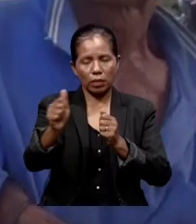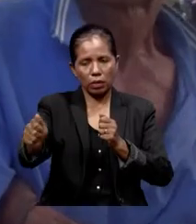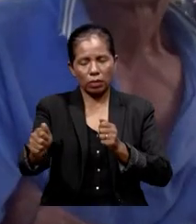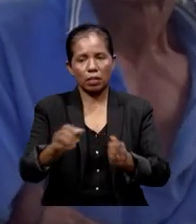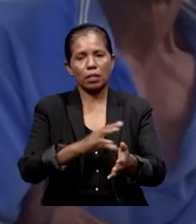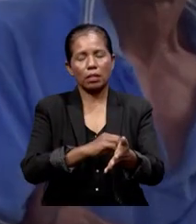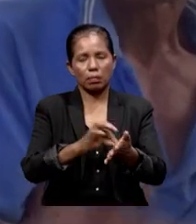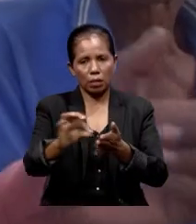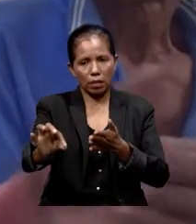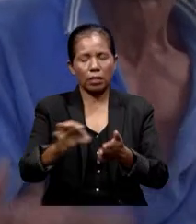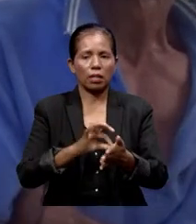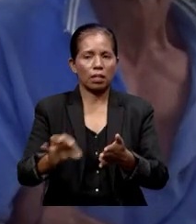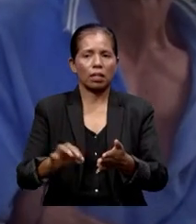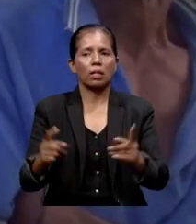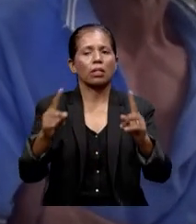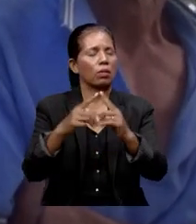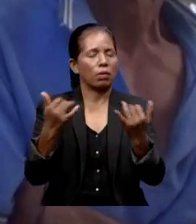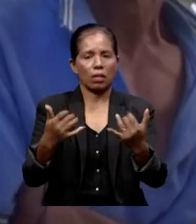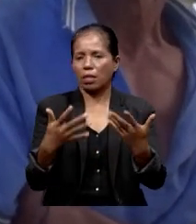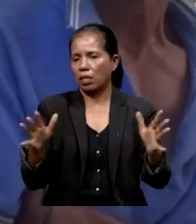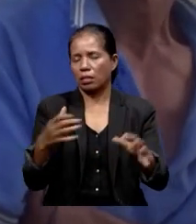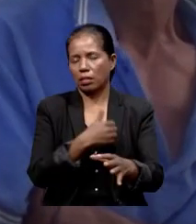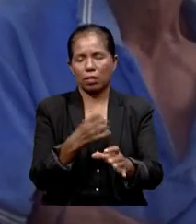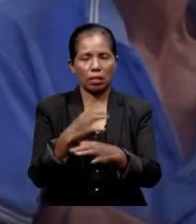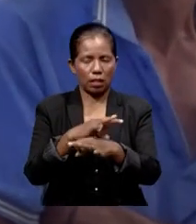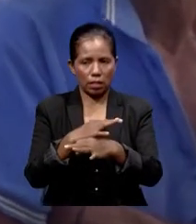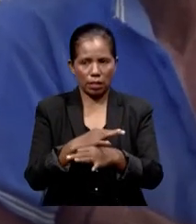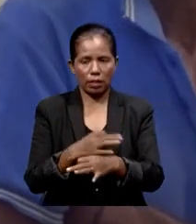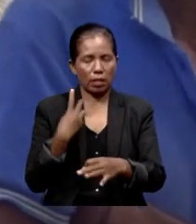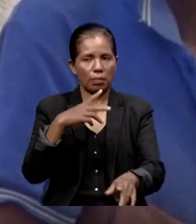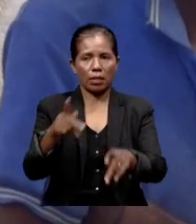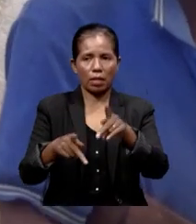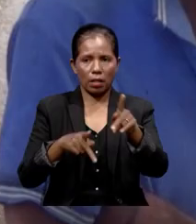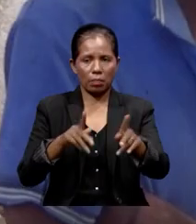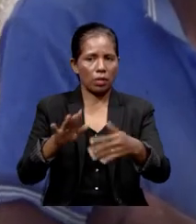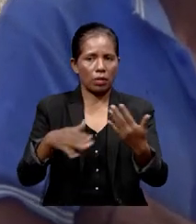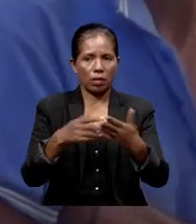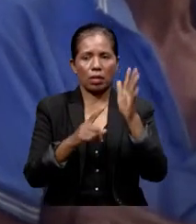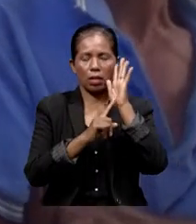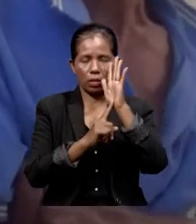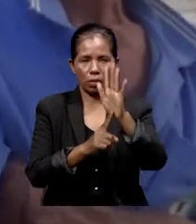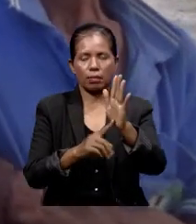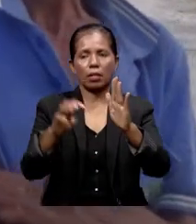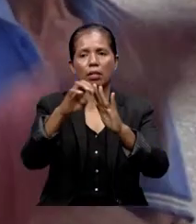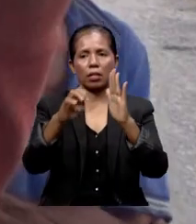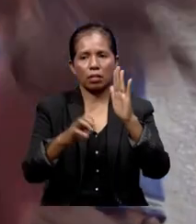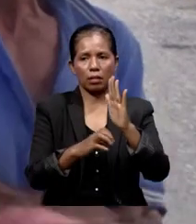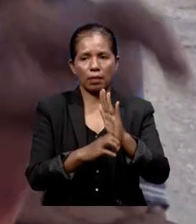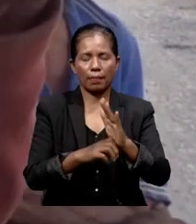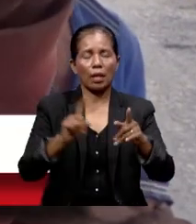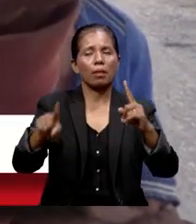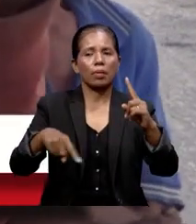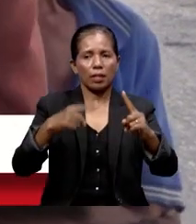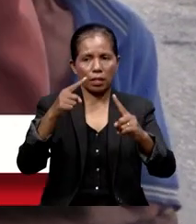ida mai sukat mai be realidade la ia Ami populasaun mau Qatar toma, foto ba istaru, bain